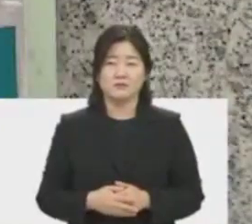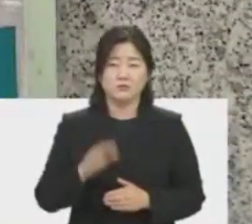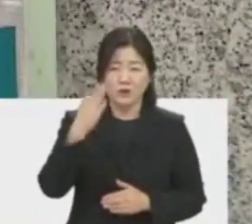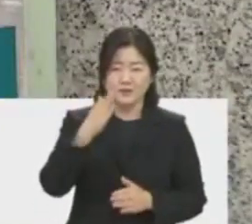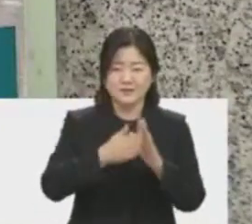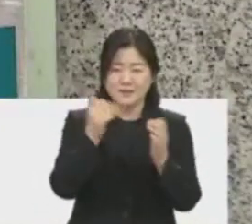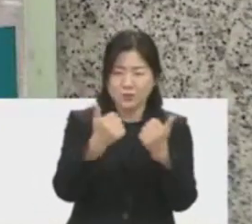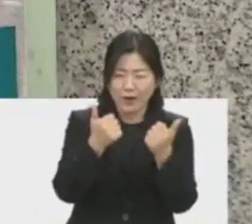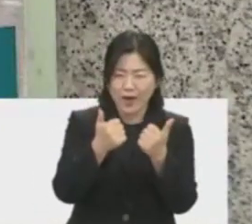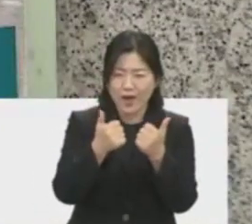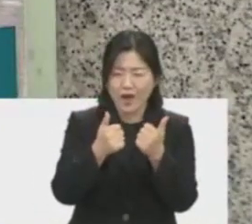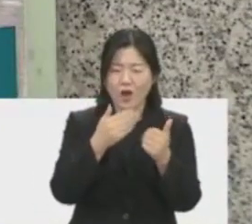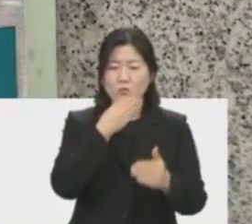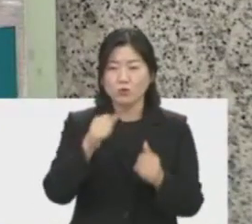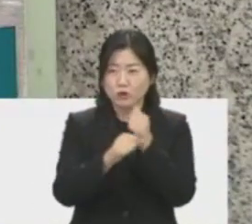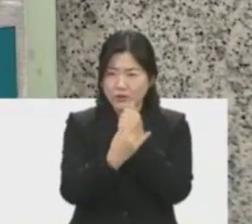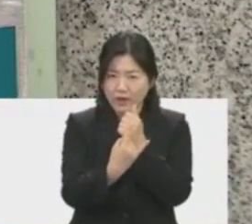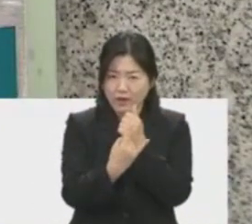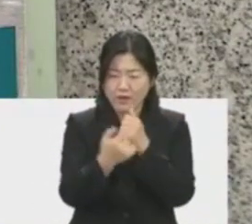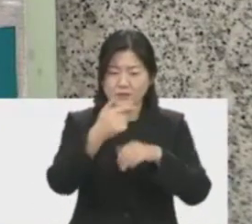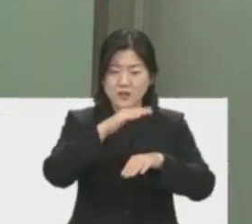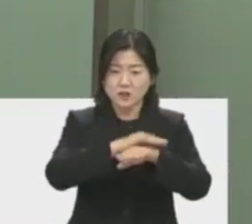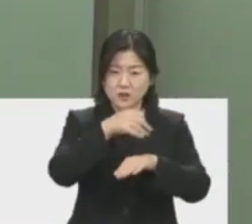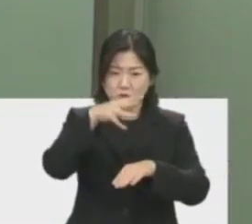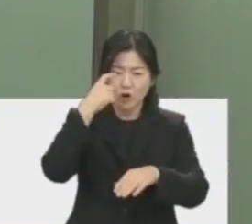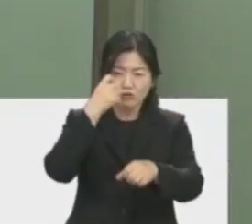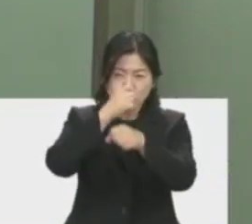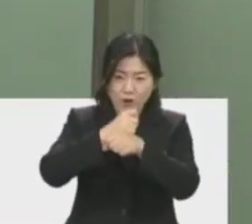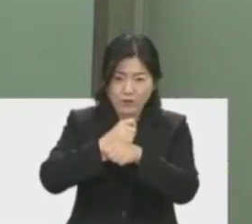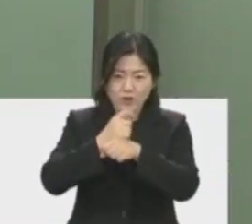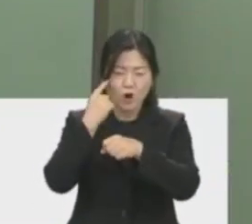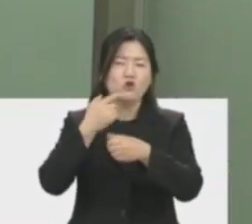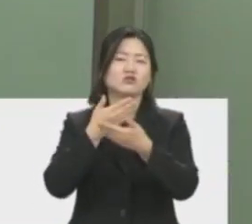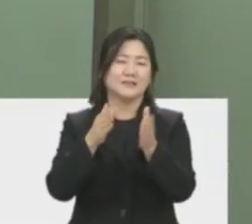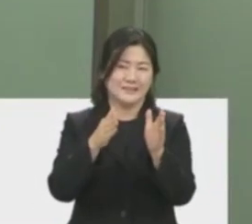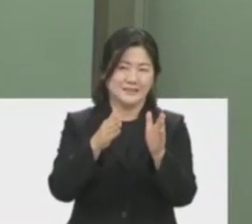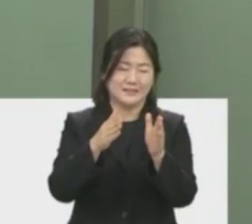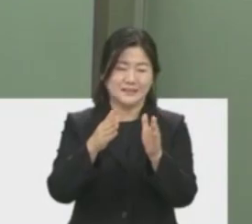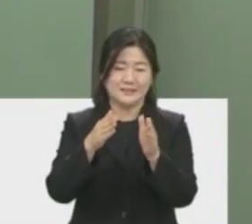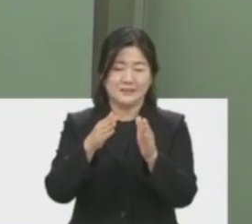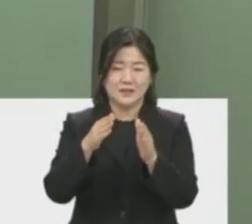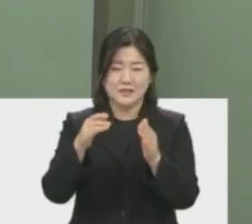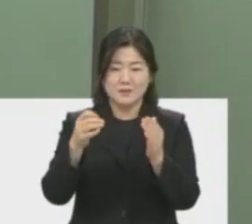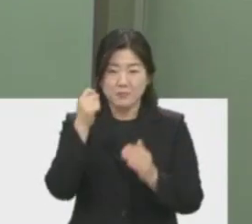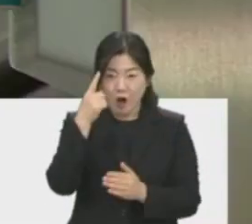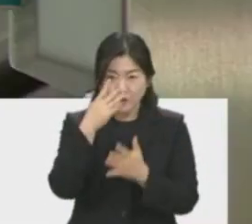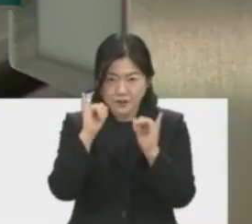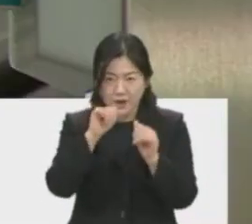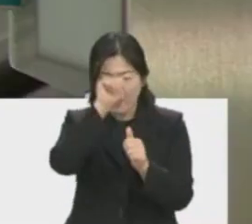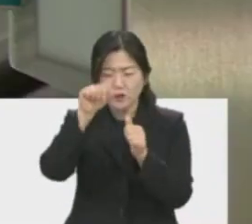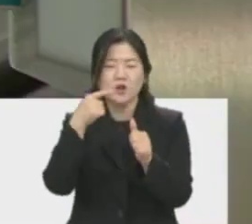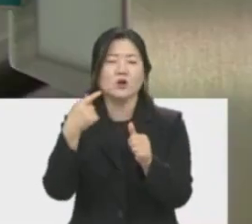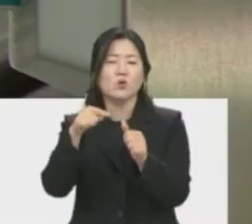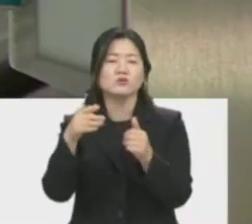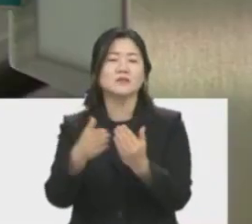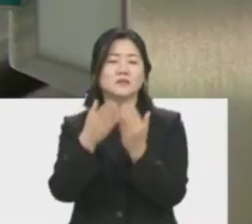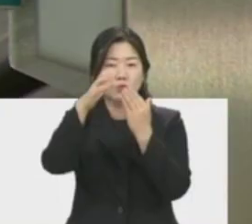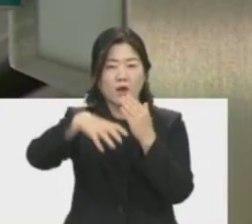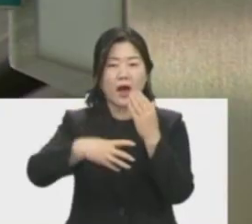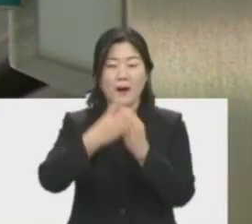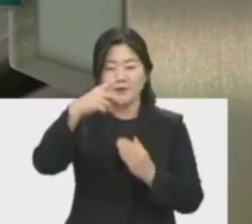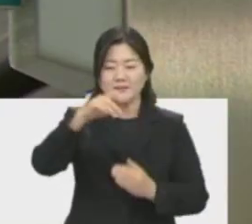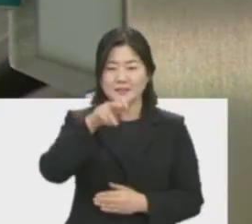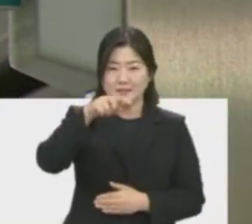최근 시의회 행정복지 위원회가 대전 세종 연구원 세종 연구실과 세종 인재 평진 교육 진흥원을 통합한